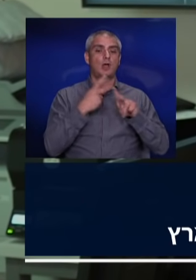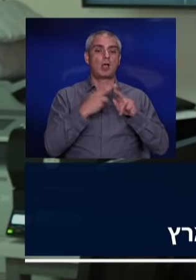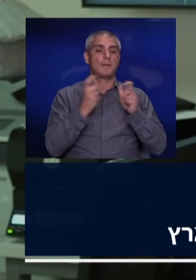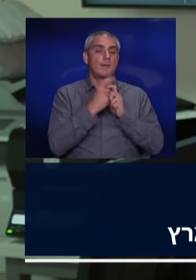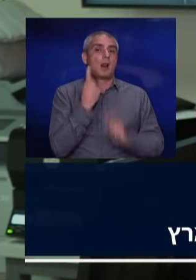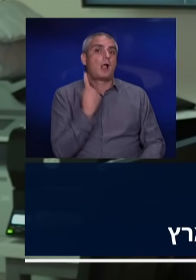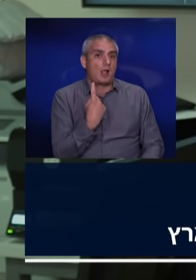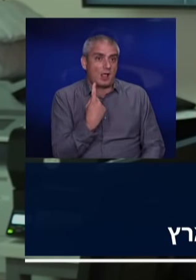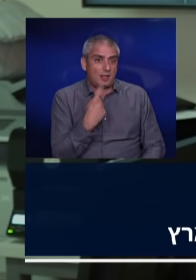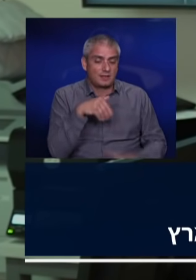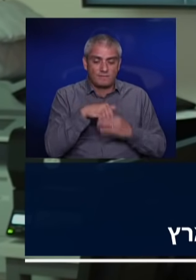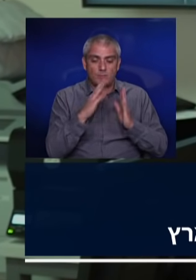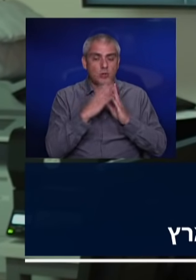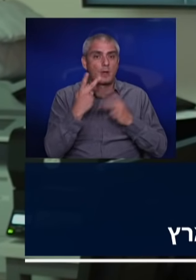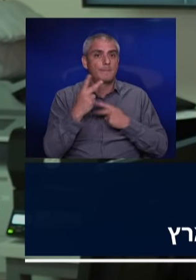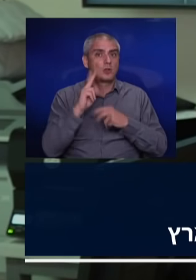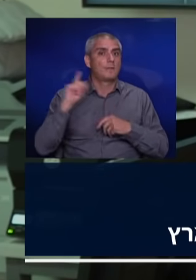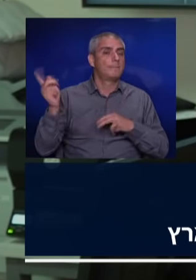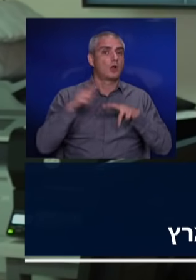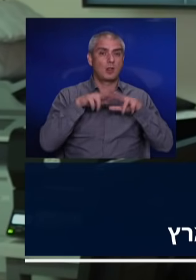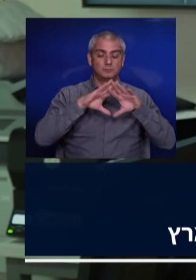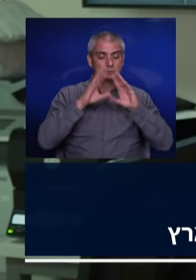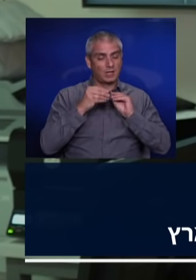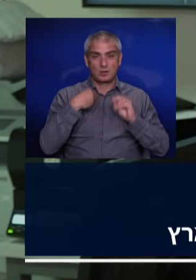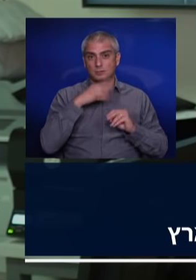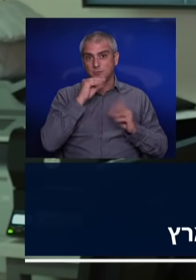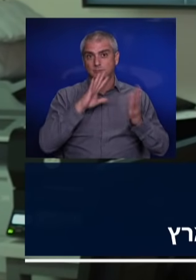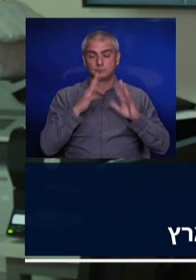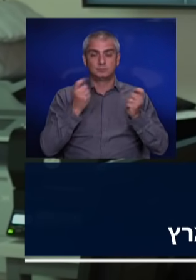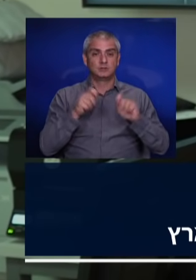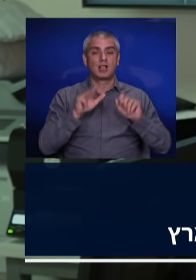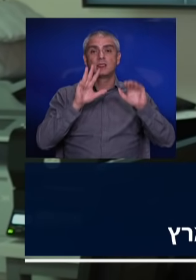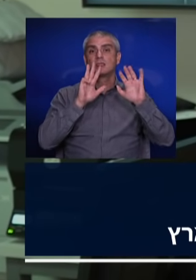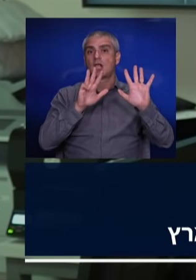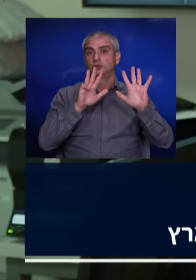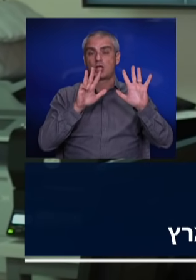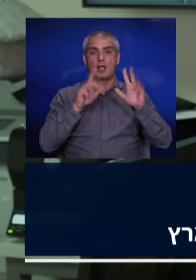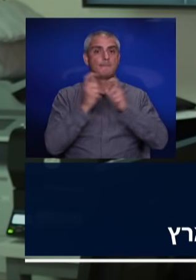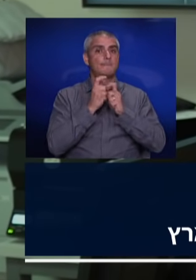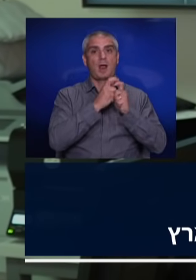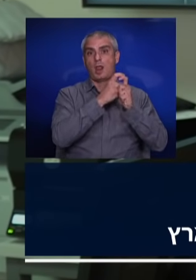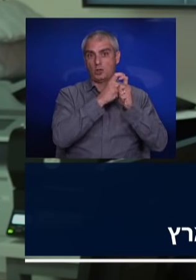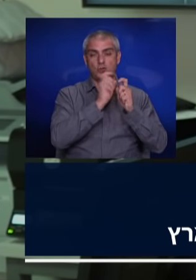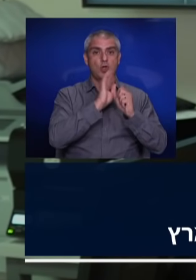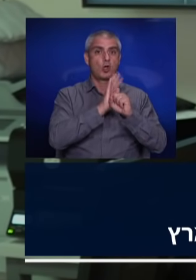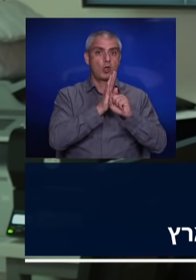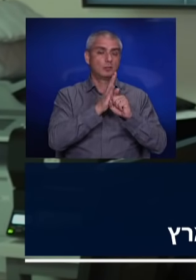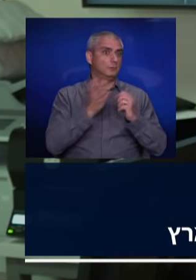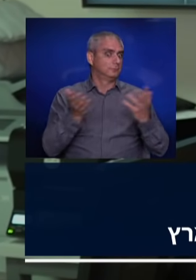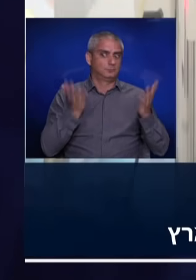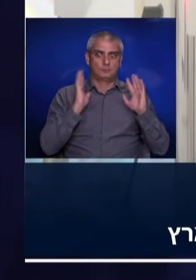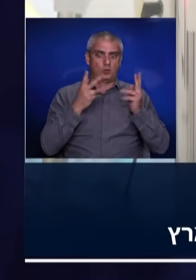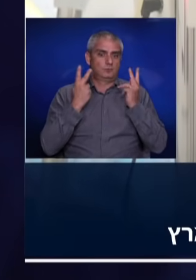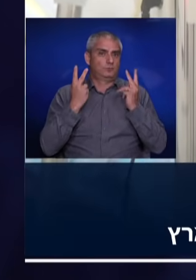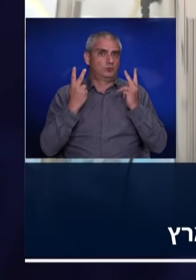אחת. ובבתי החולים ברחבי הארץ בסך הכל אנחנו מדברים על סגירה של 9 מחלקות קורונה, נתון די